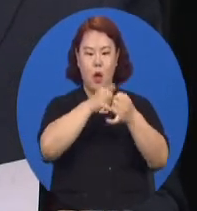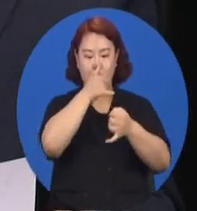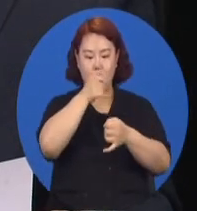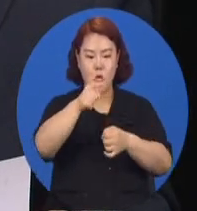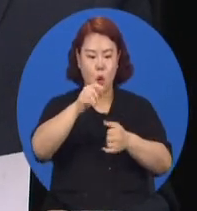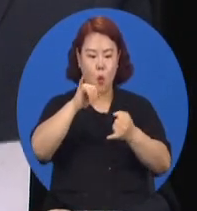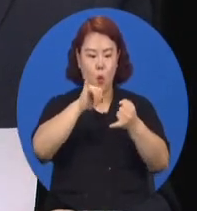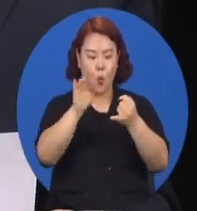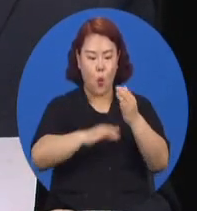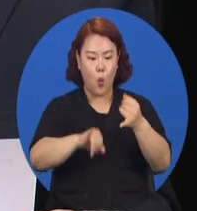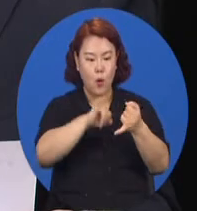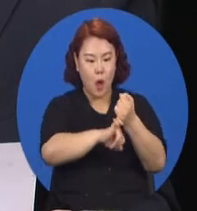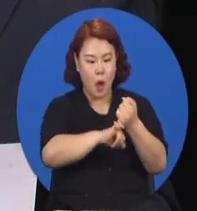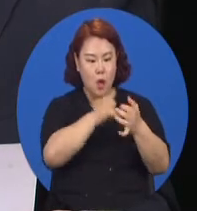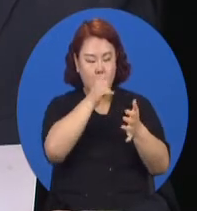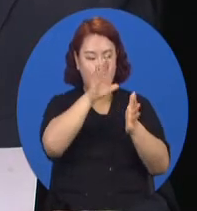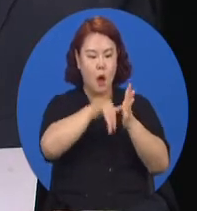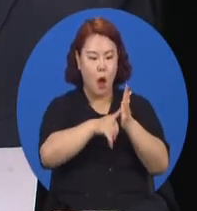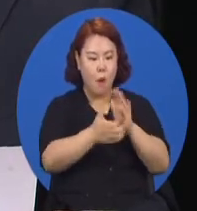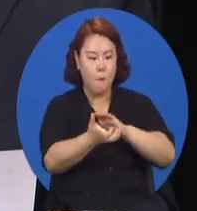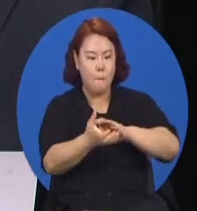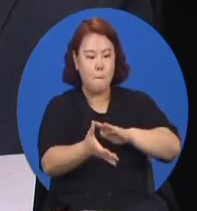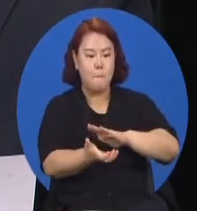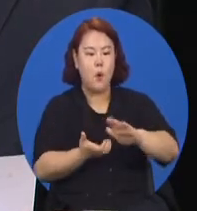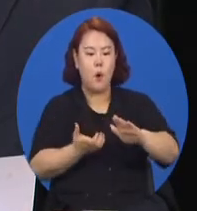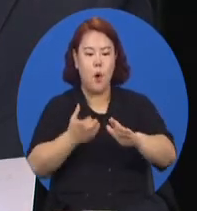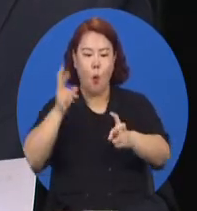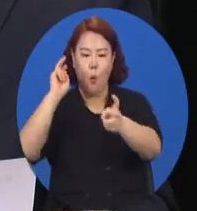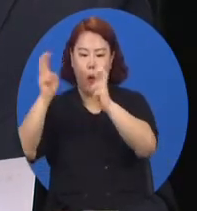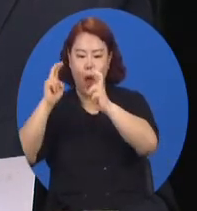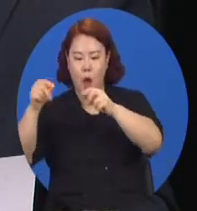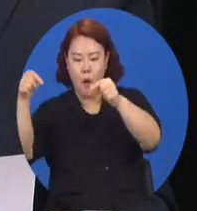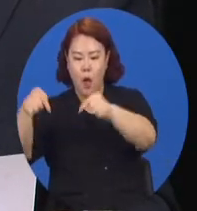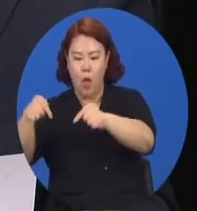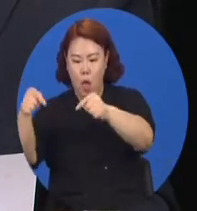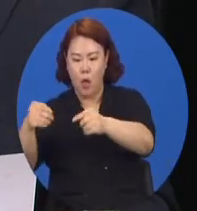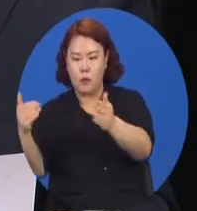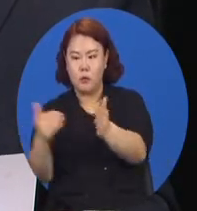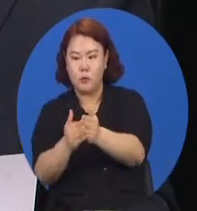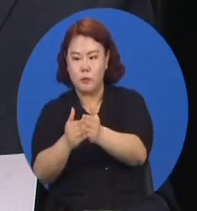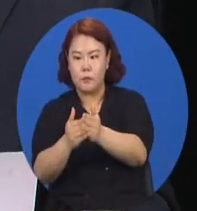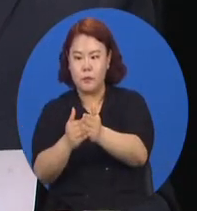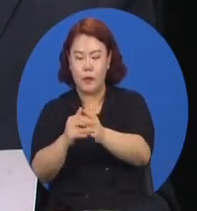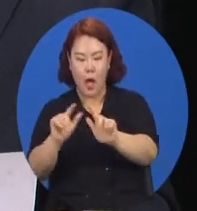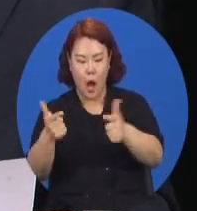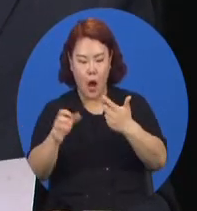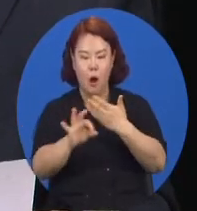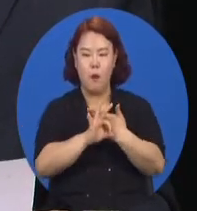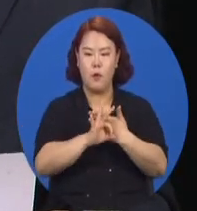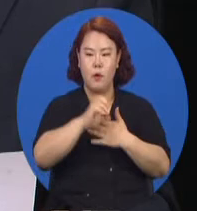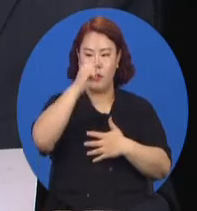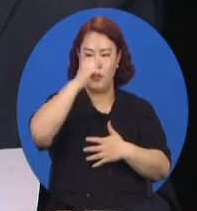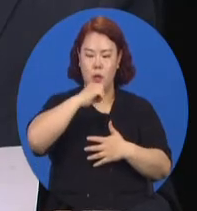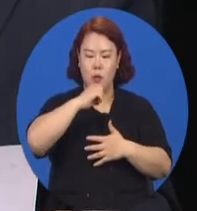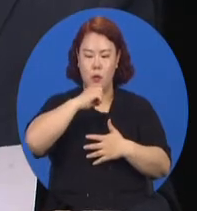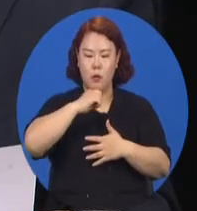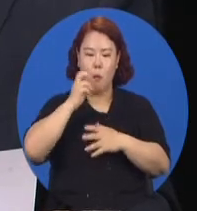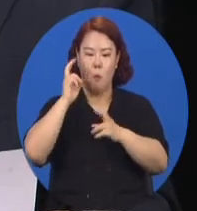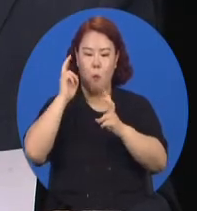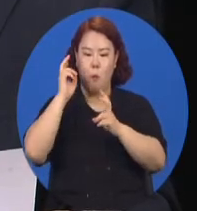하실 때에는 사전에 이 회사와 협의는 된 사항인지 아니면은 본사 이전